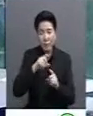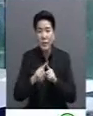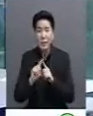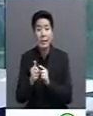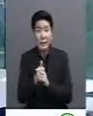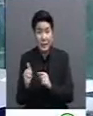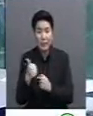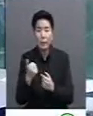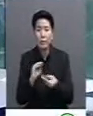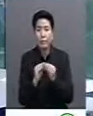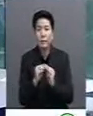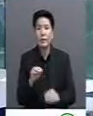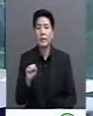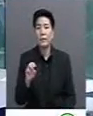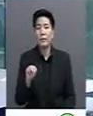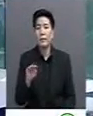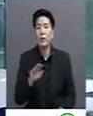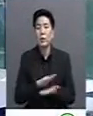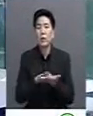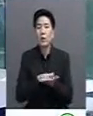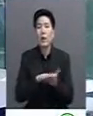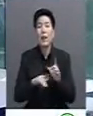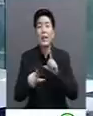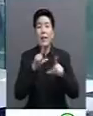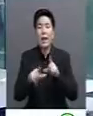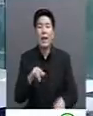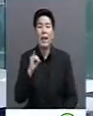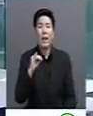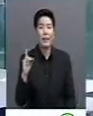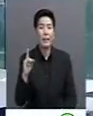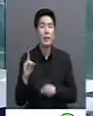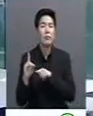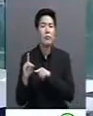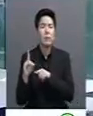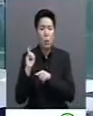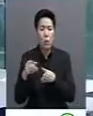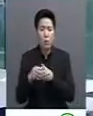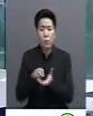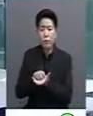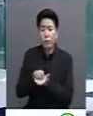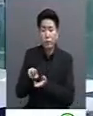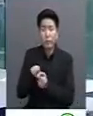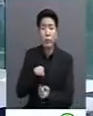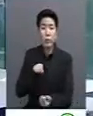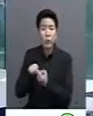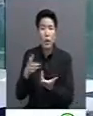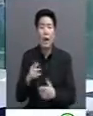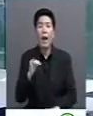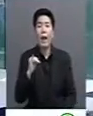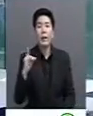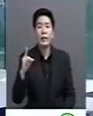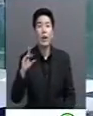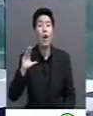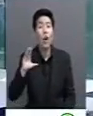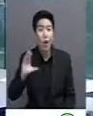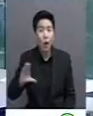รากฏว่าเบอร์ SMS ขออภัยฮะเบอร์Line ID ตัวนึงนะฮะที่แก๊งนี้ส่งไปเนี่ยเป็น ID